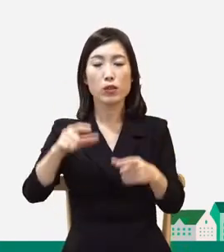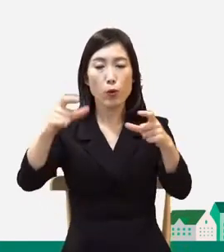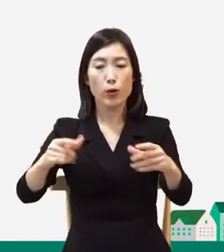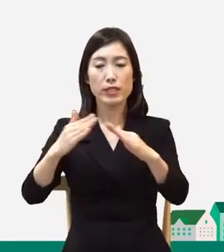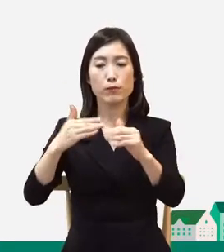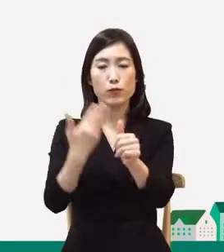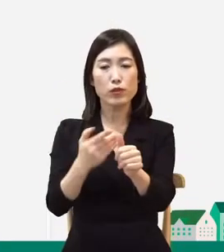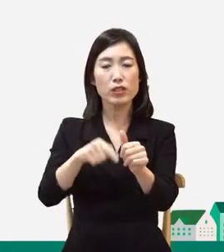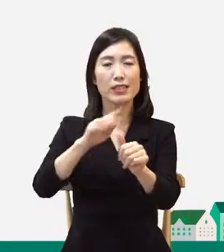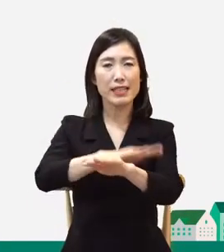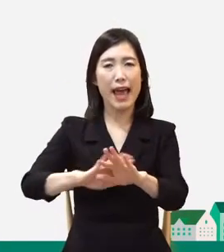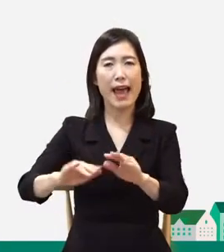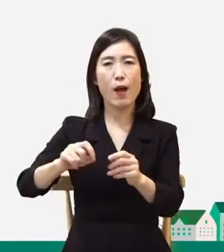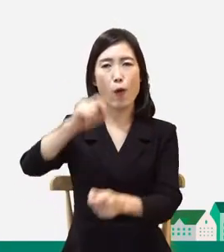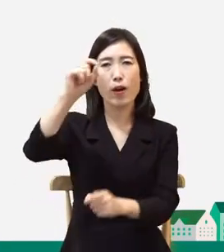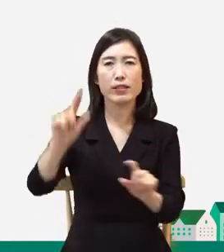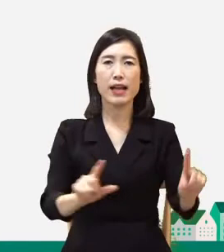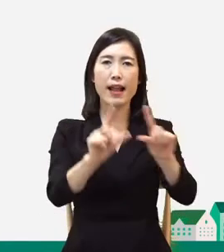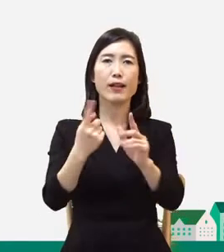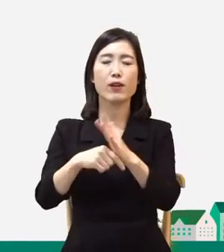있도록 지원합니다.